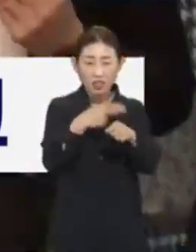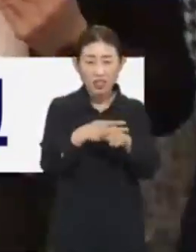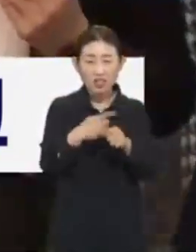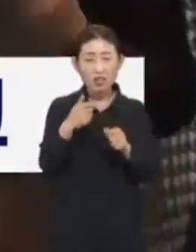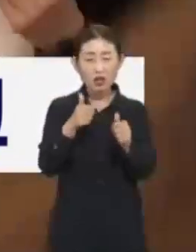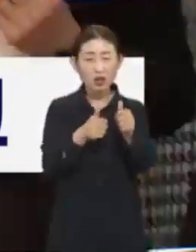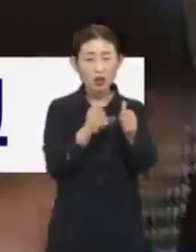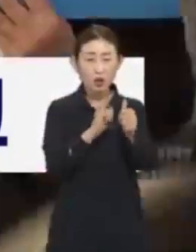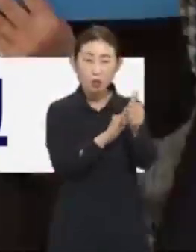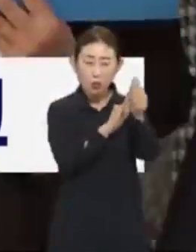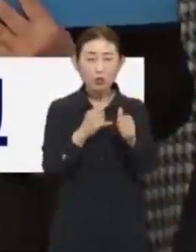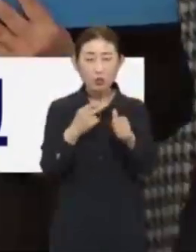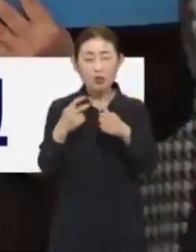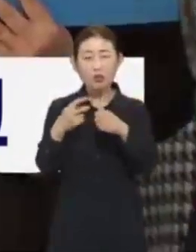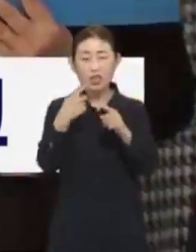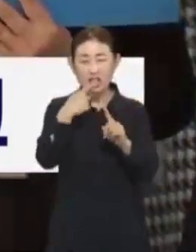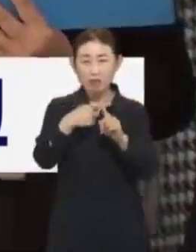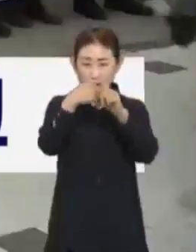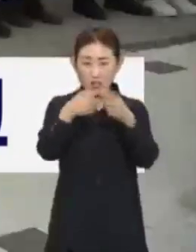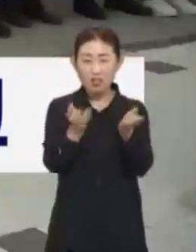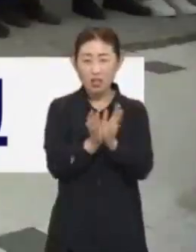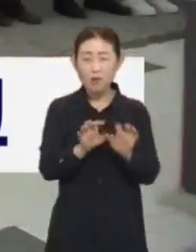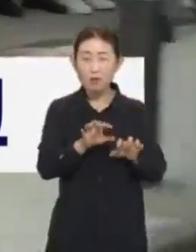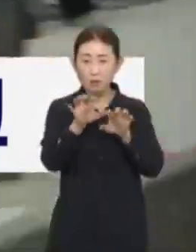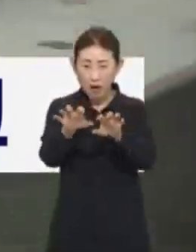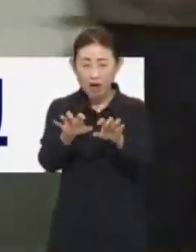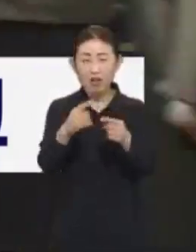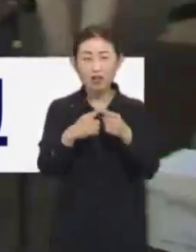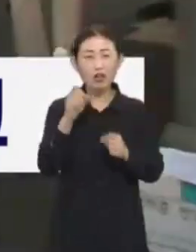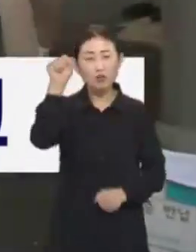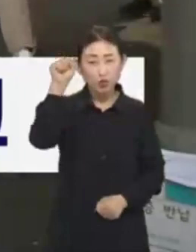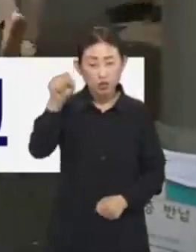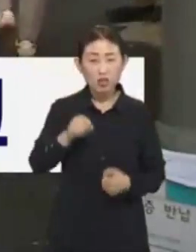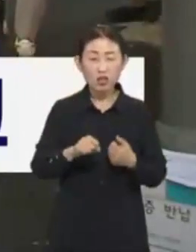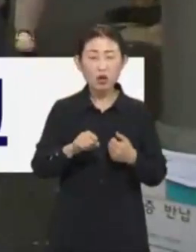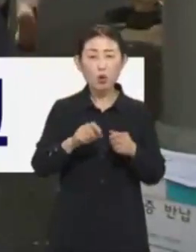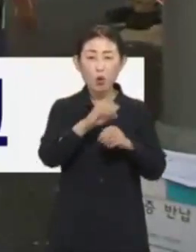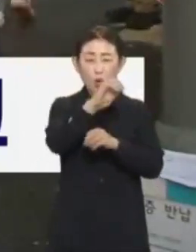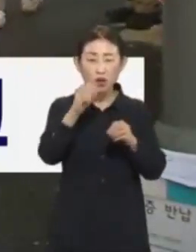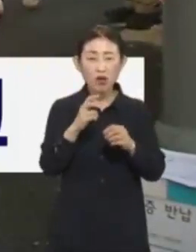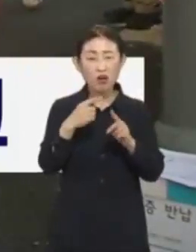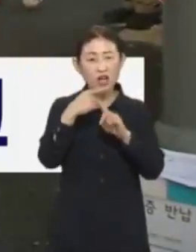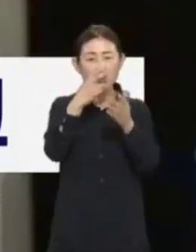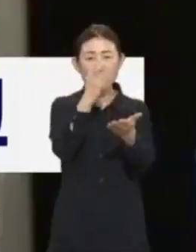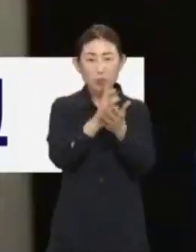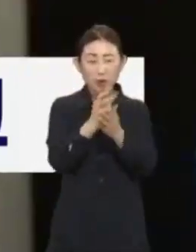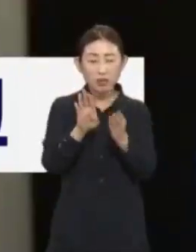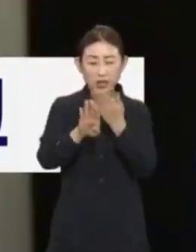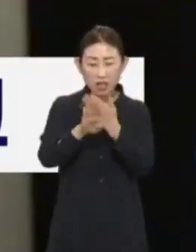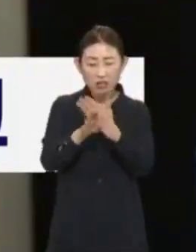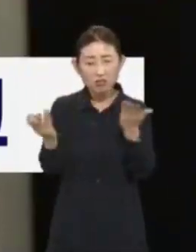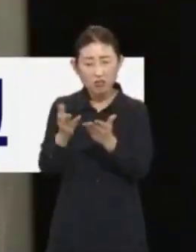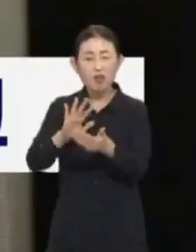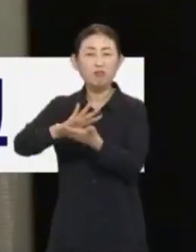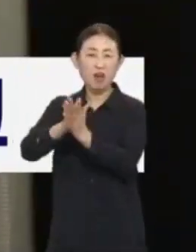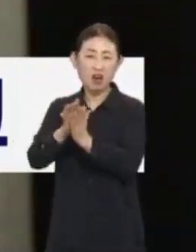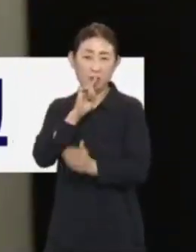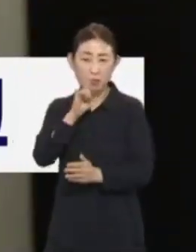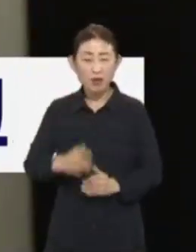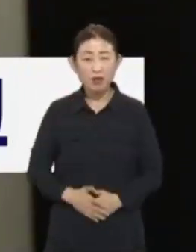열고 간호법은 간호사 처우 개선이라는 미명 아래 다른 직종을 말살하는 악법이라 주장했습니다.